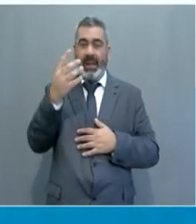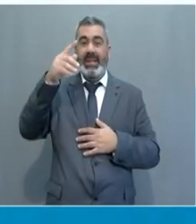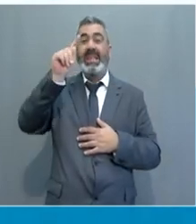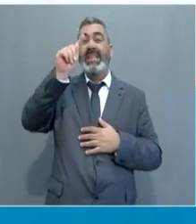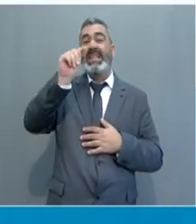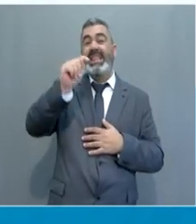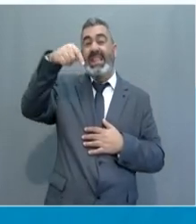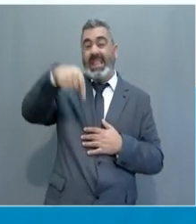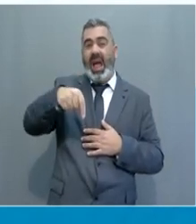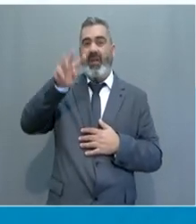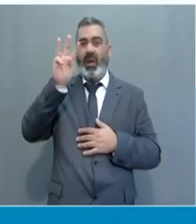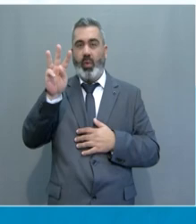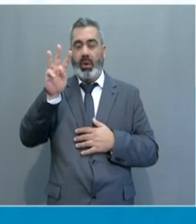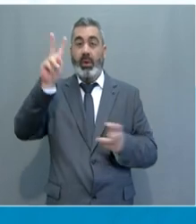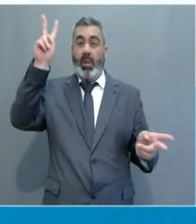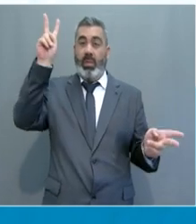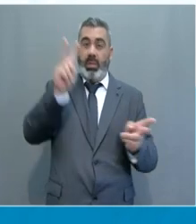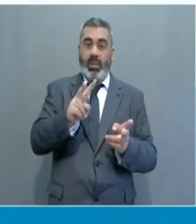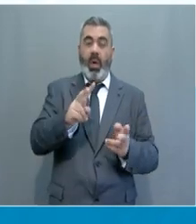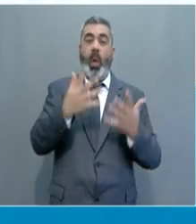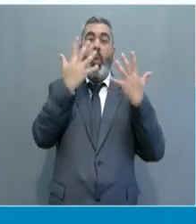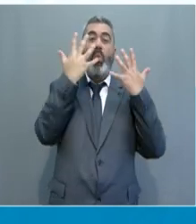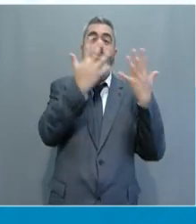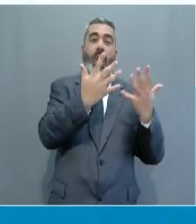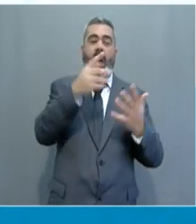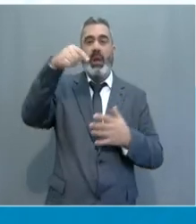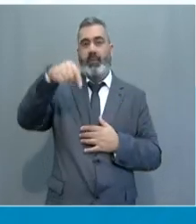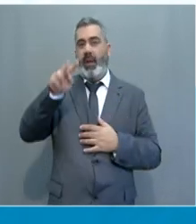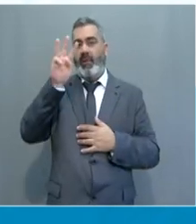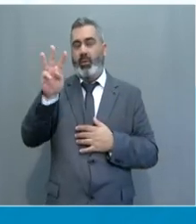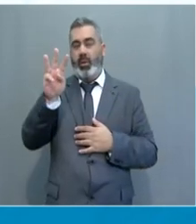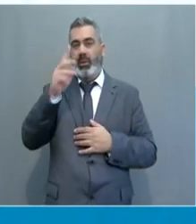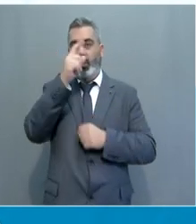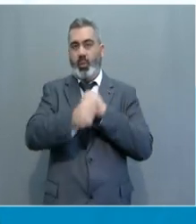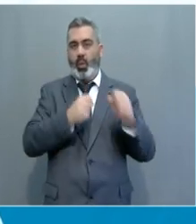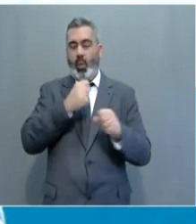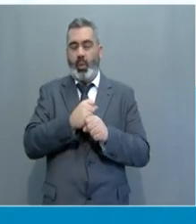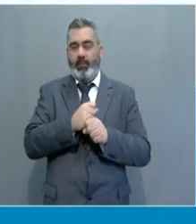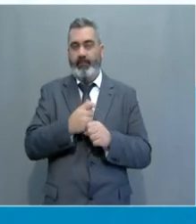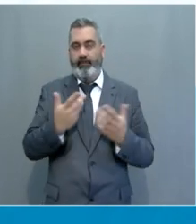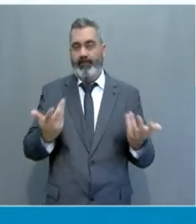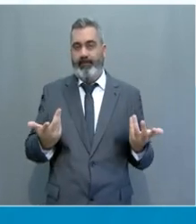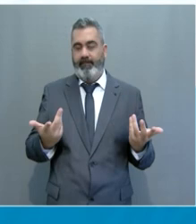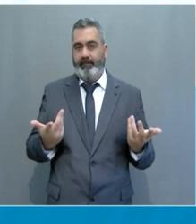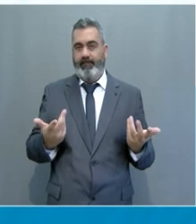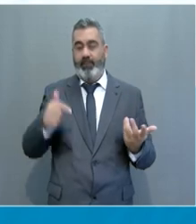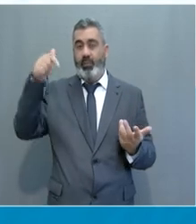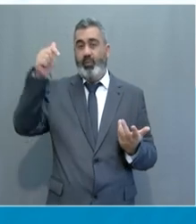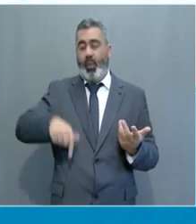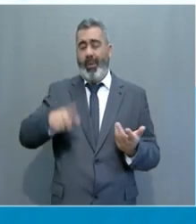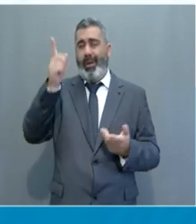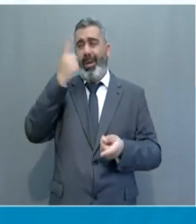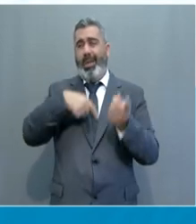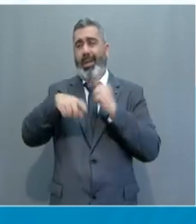τεραβατόρες ετησίως σε 10 τεραβατόρες ετησίως. Είναι λοιπόν τουλάχιστον προκλητικό να χύνουν κάποιοι